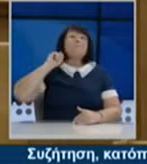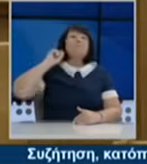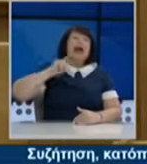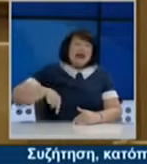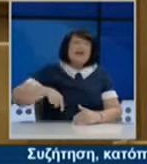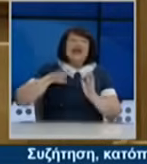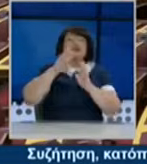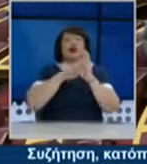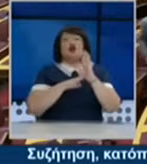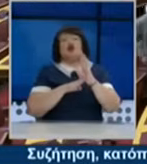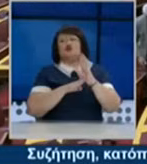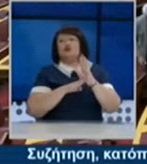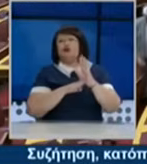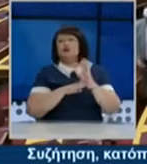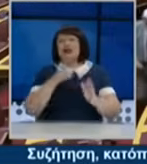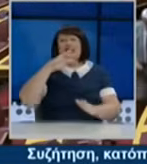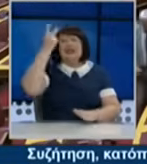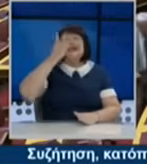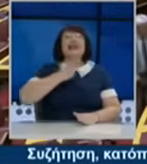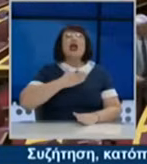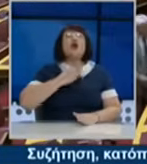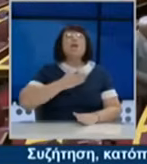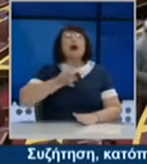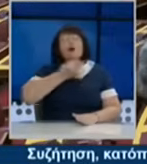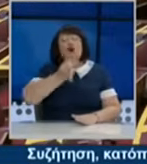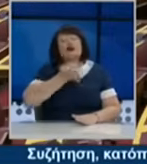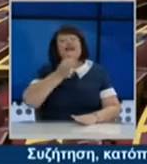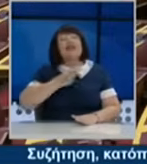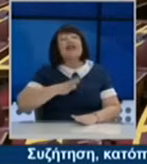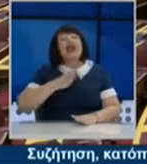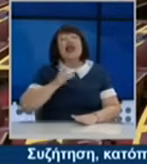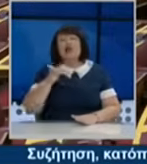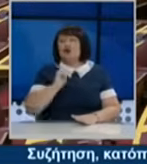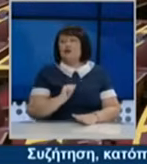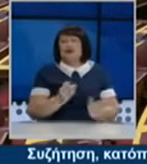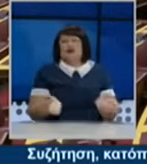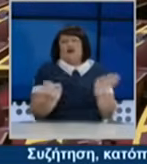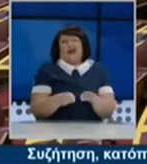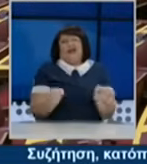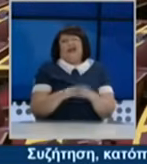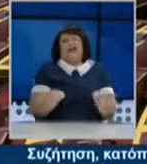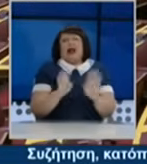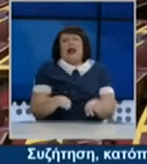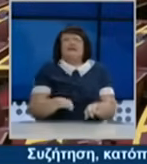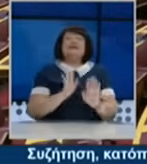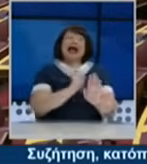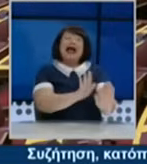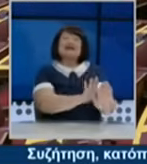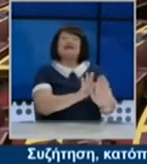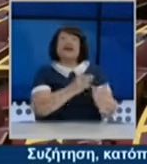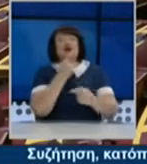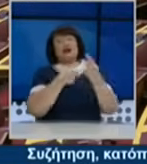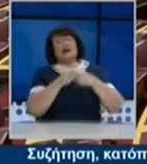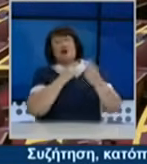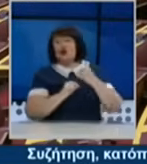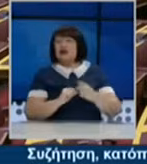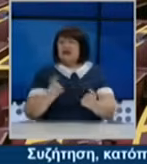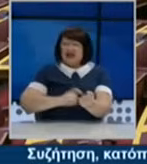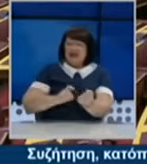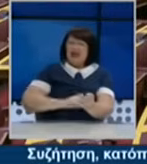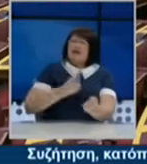συνεχώς τον κανονισμό. Όλοι σας παραδεχτήκατε το παράπτωμά σας και τώρα πάτε κύριε να τον παλώσετε. Αφήστε τα αυτά τώρα. Κύριε Τασούλα, γιατί